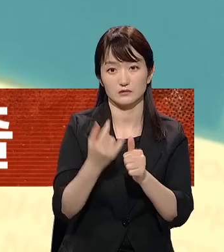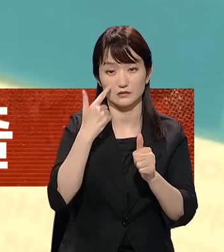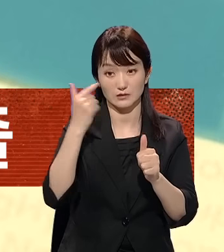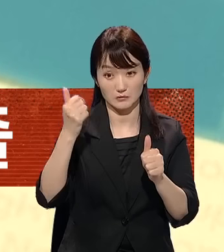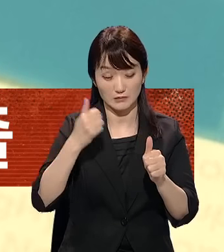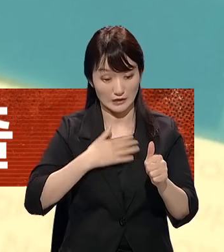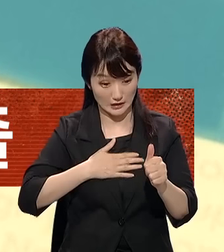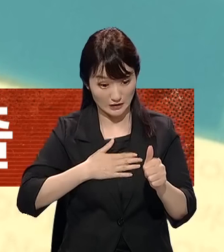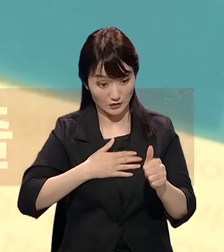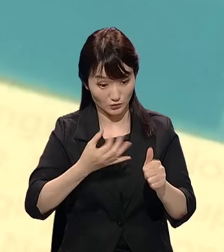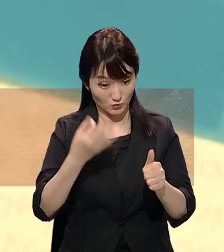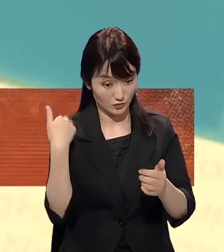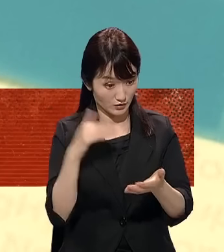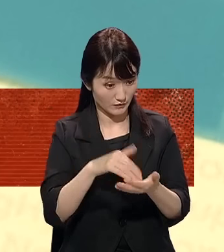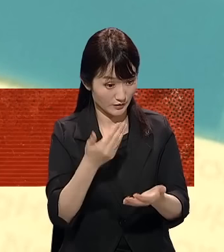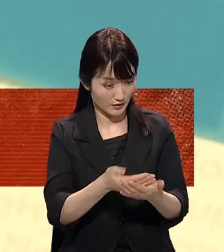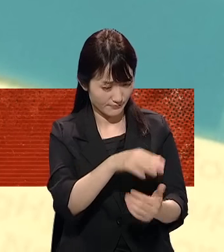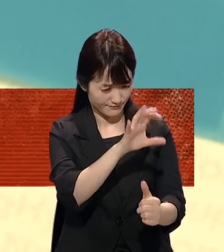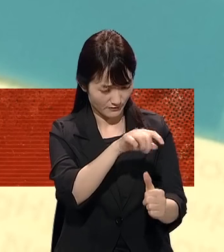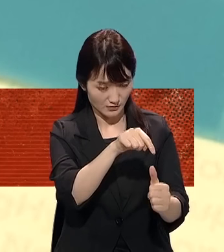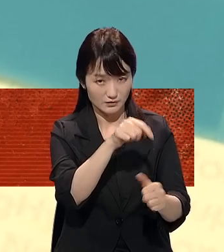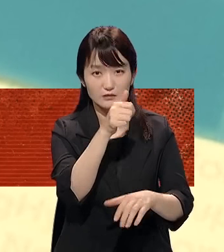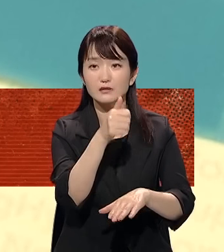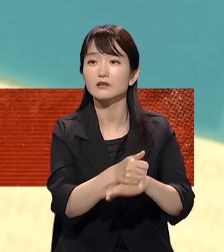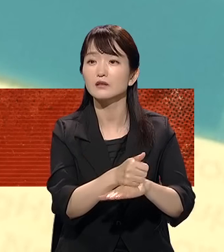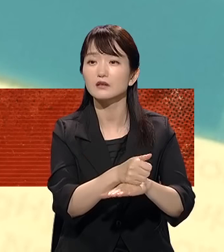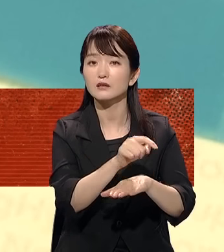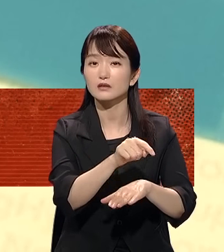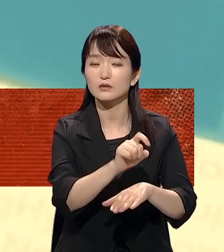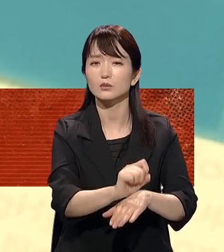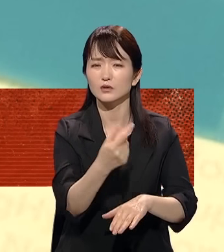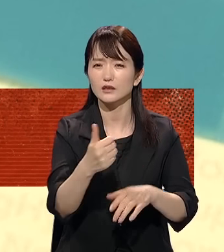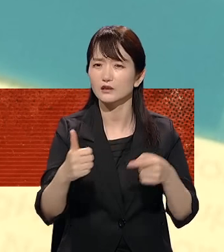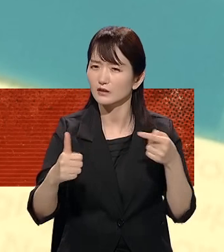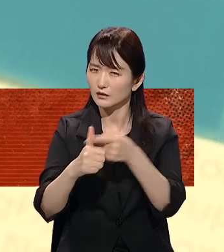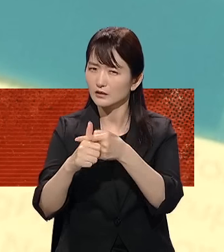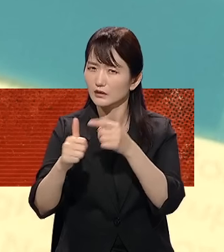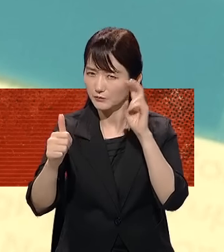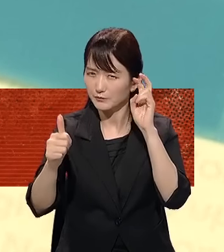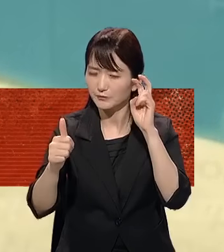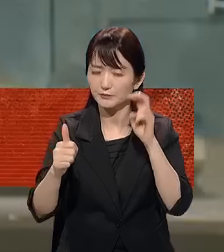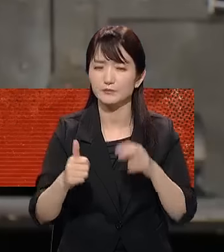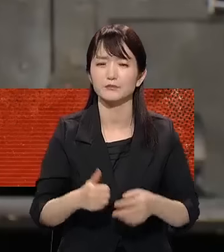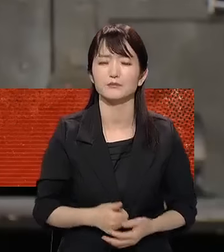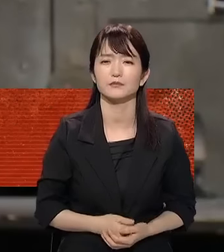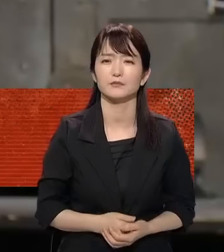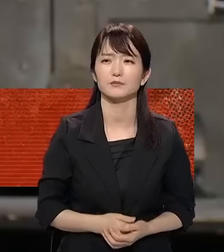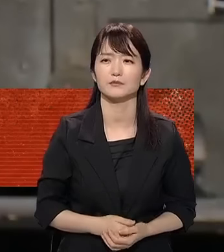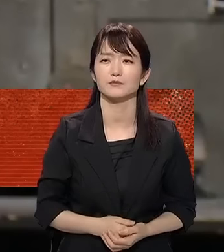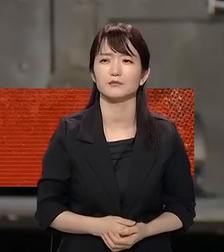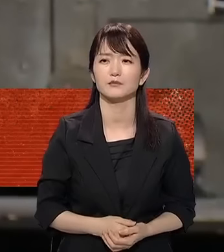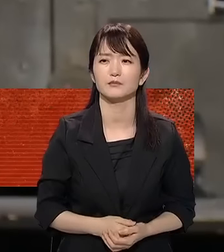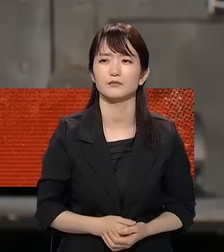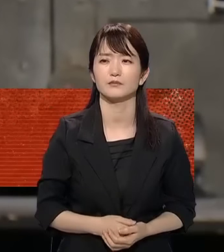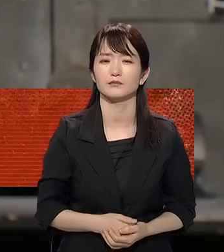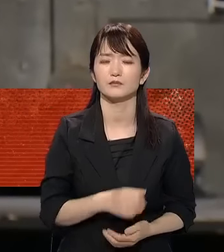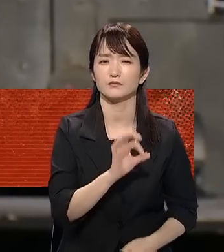덜려 달라라고 얘기를 하니까 나중에 이걸로 사를 했던 걸로 했던 걸로 보이고 알고 보니까